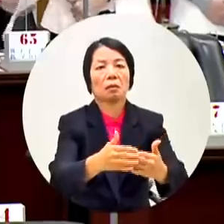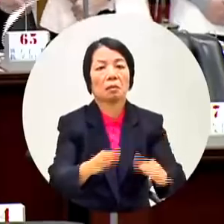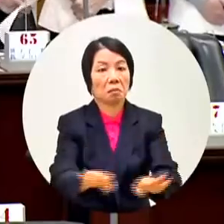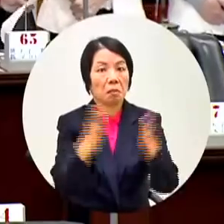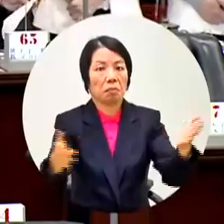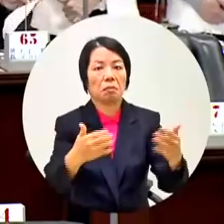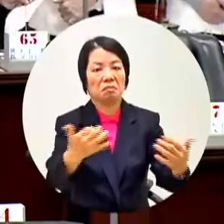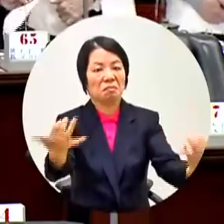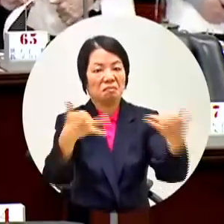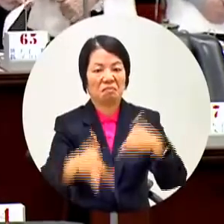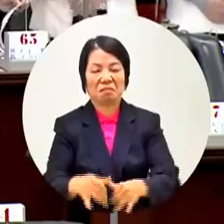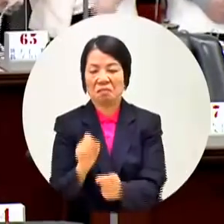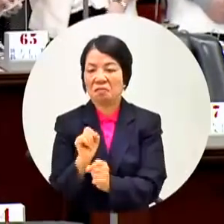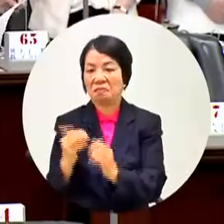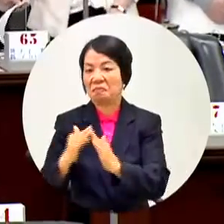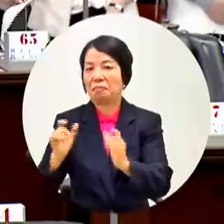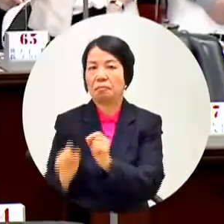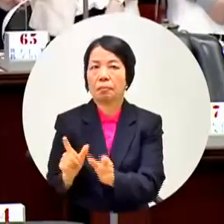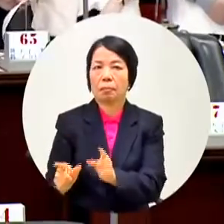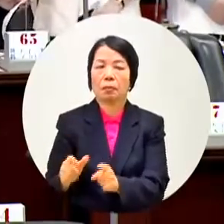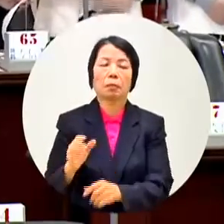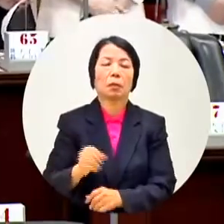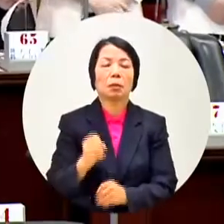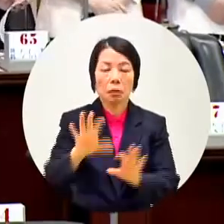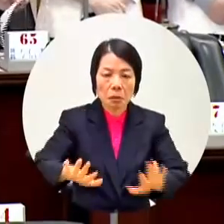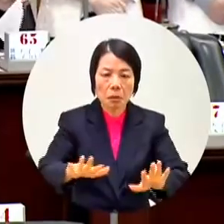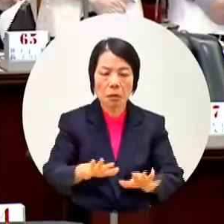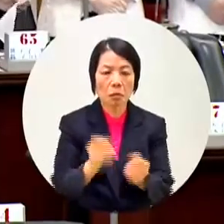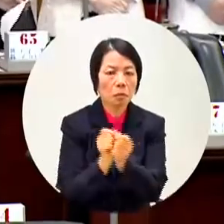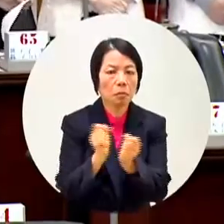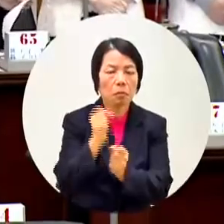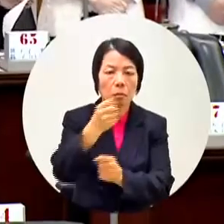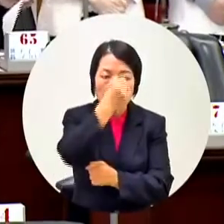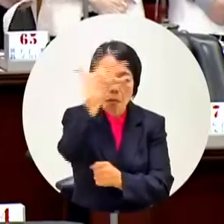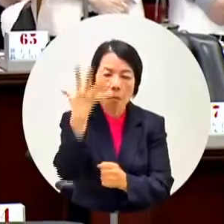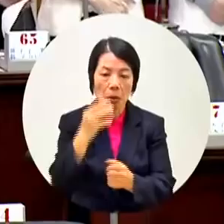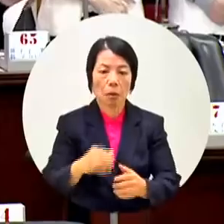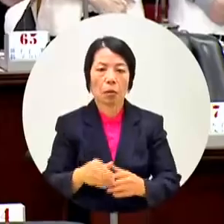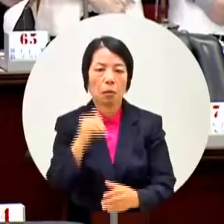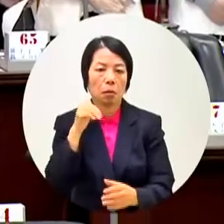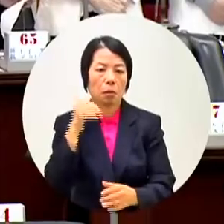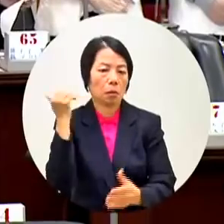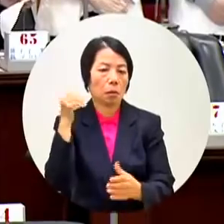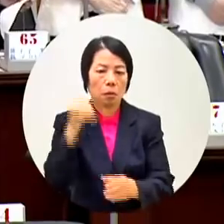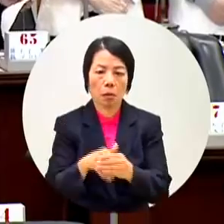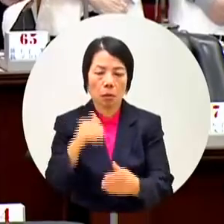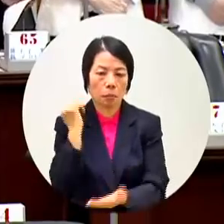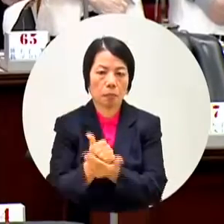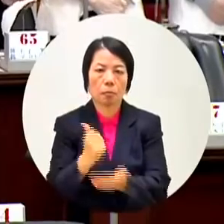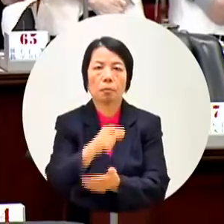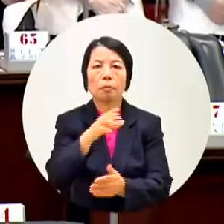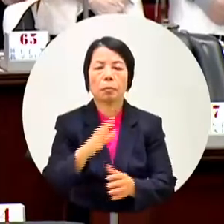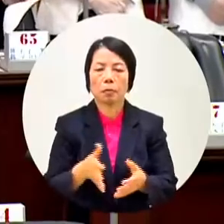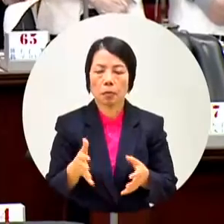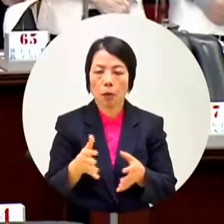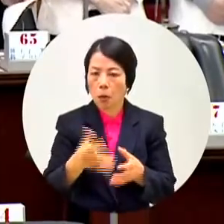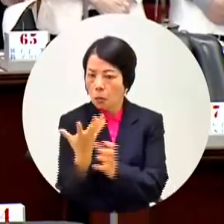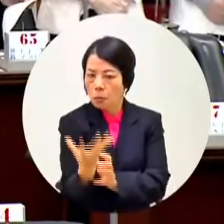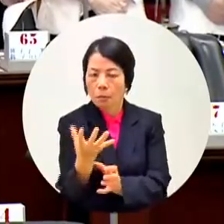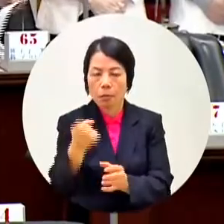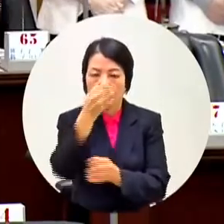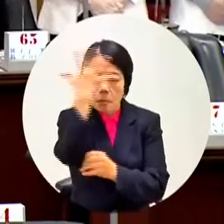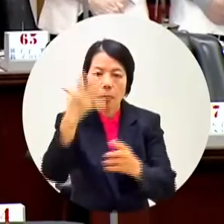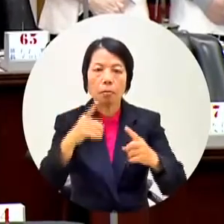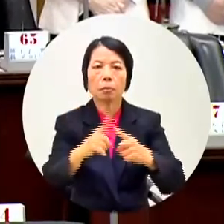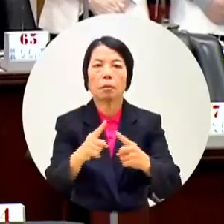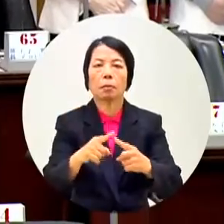对你有期待。伊干嘛讲？你讲的非常非常有梦，有梦最美。但是市长，开放路